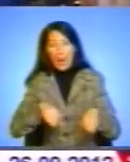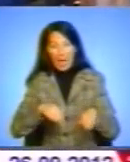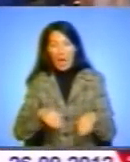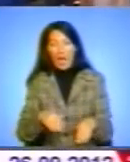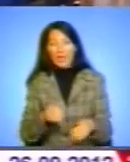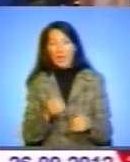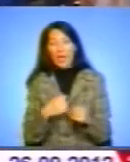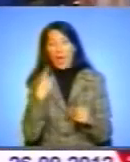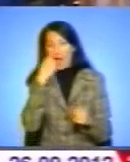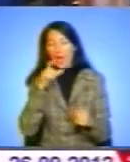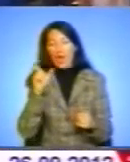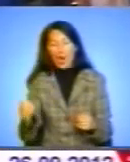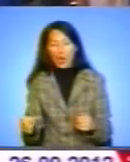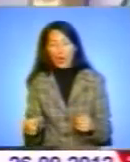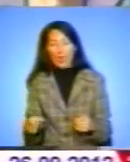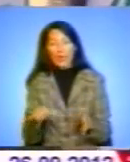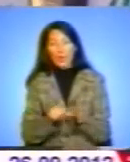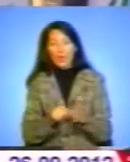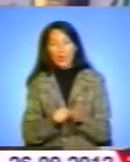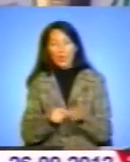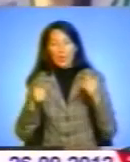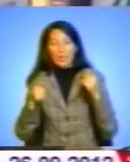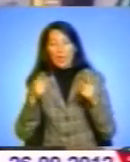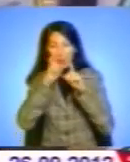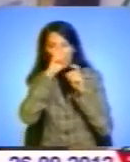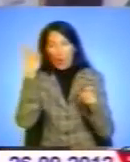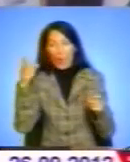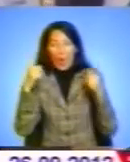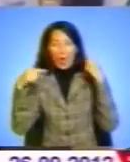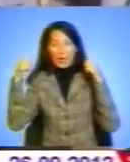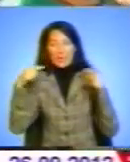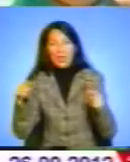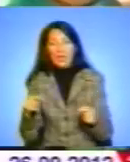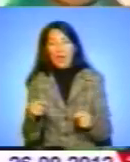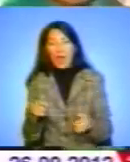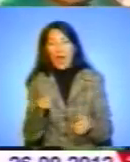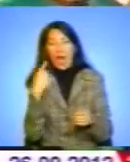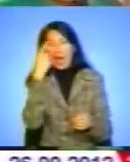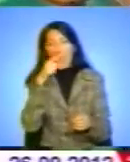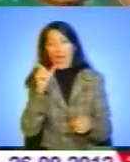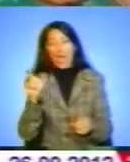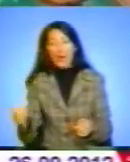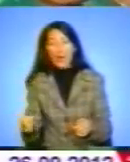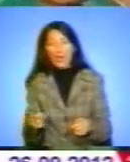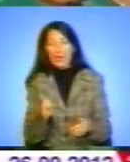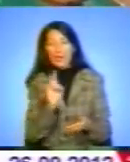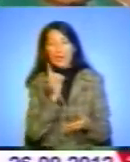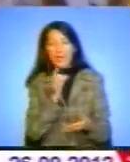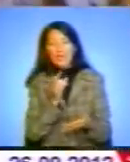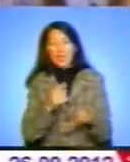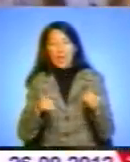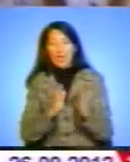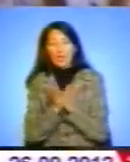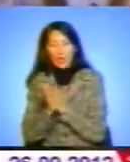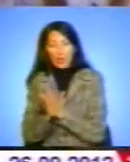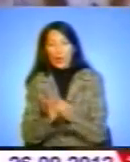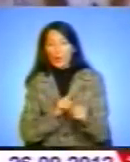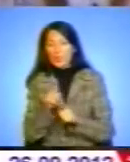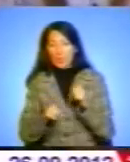казкаря Сашка Лірника і особливий настрій учасників. А герої дитячих книжок поступово змінюються. Вони вміють